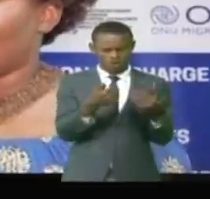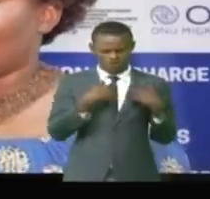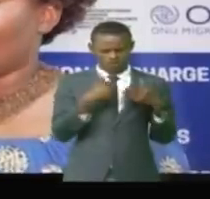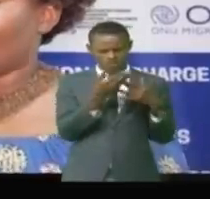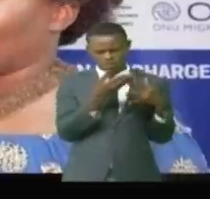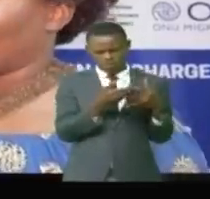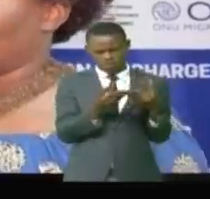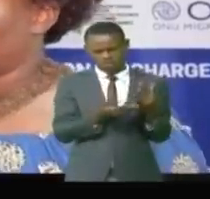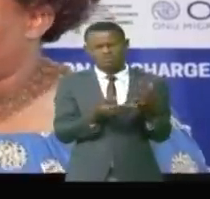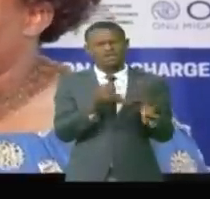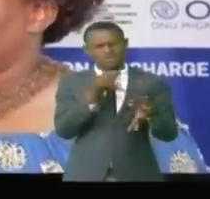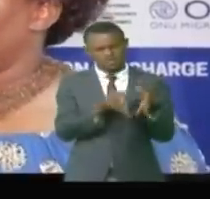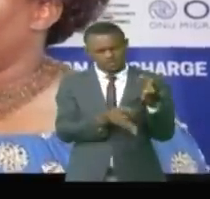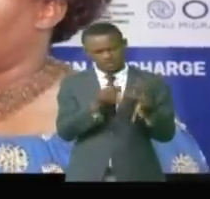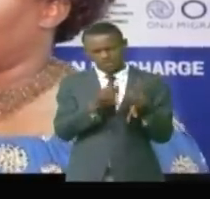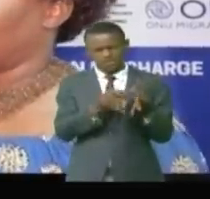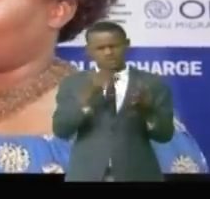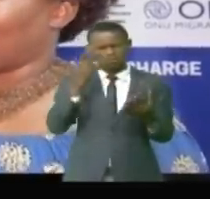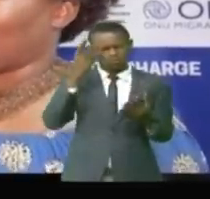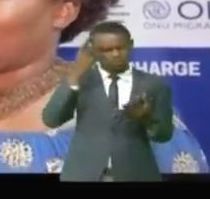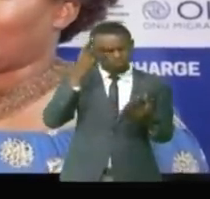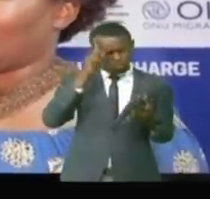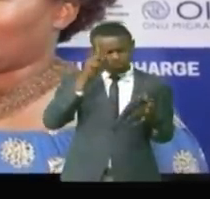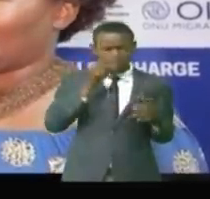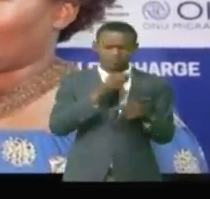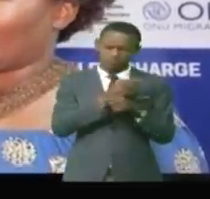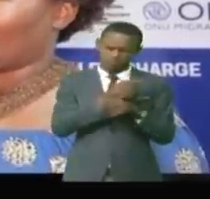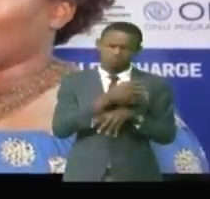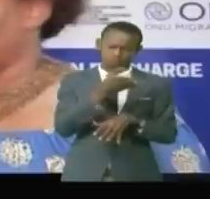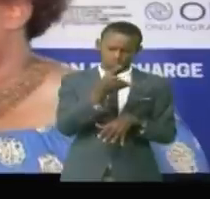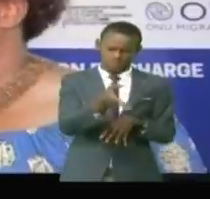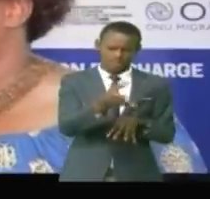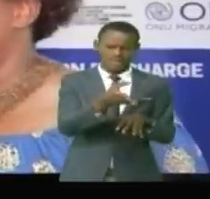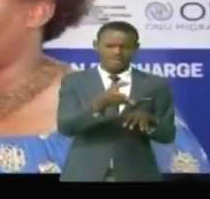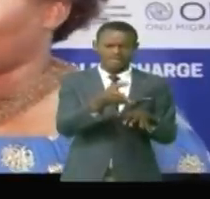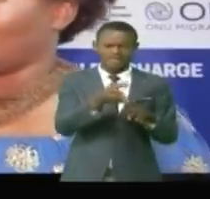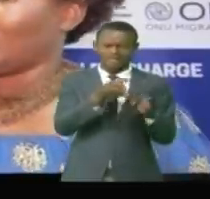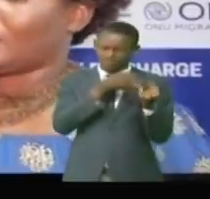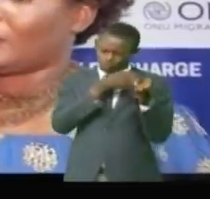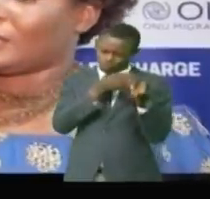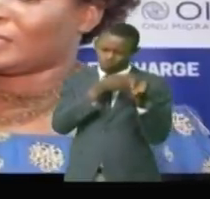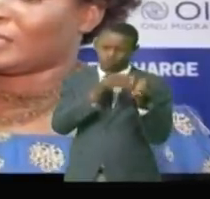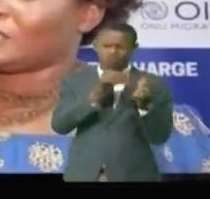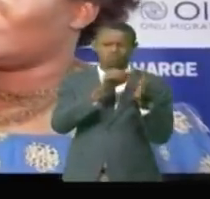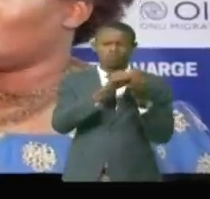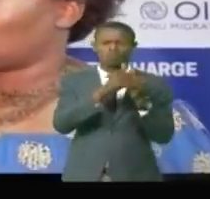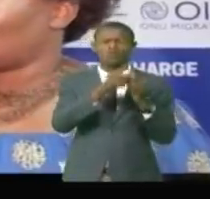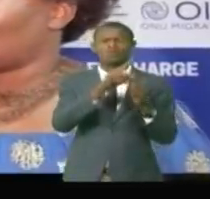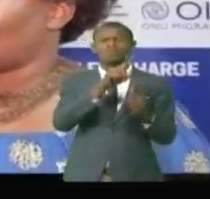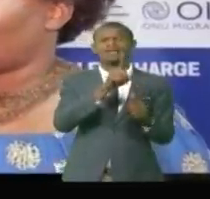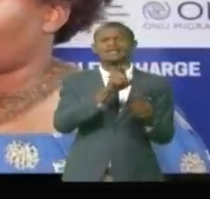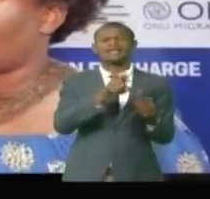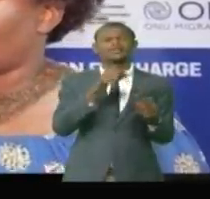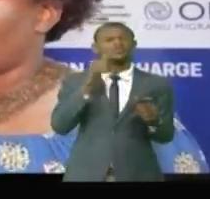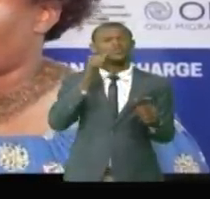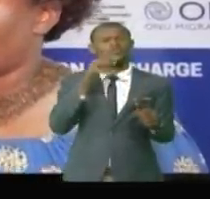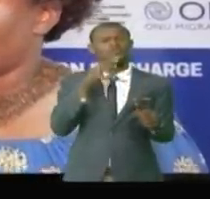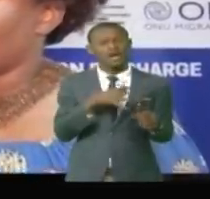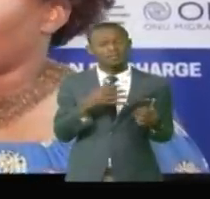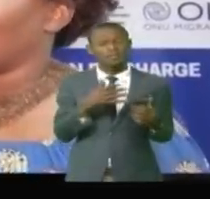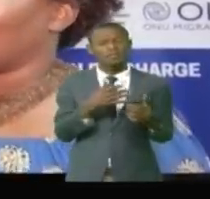juridique et politique qui se penche sur cette question genrée. Une question qui est